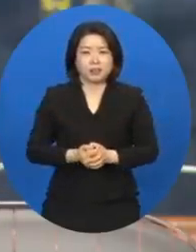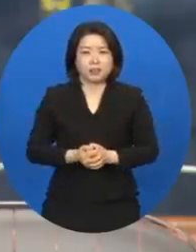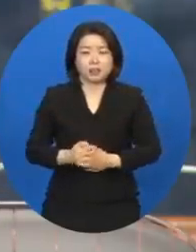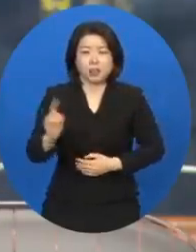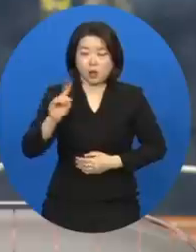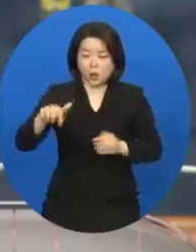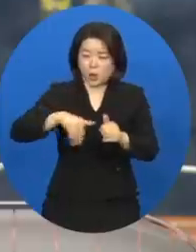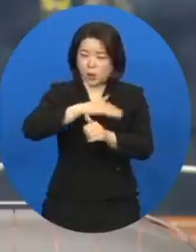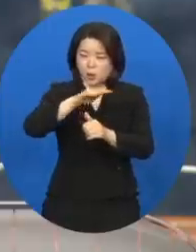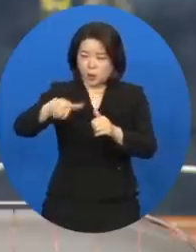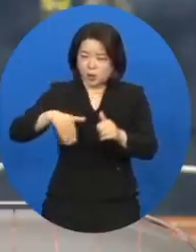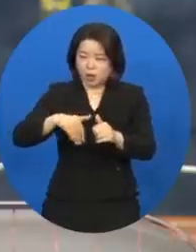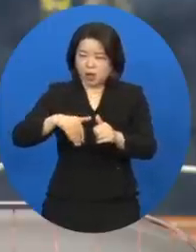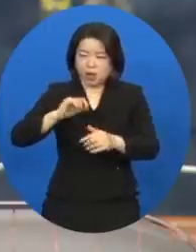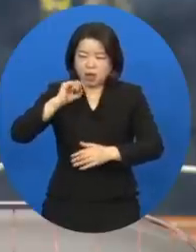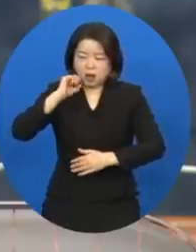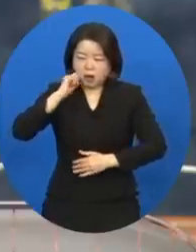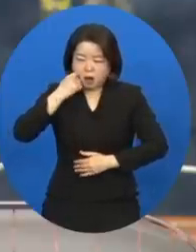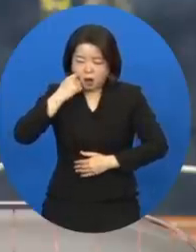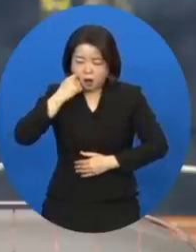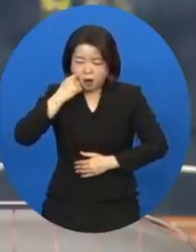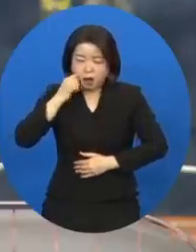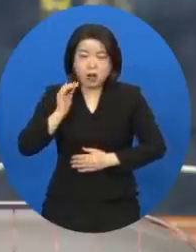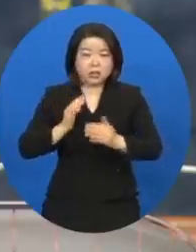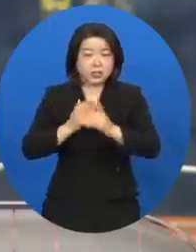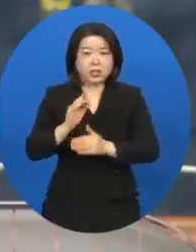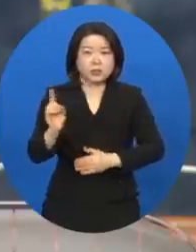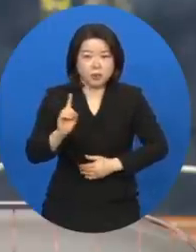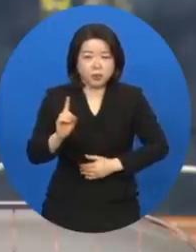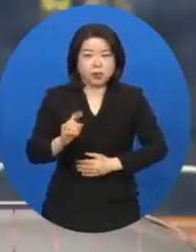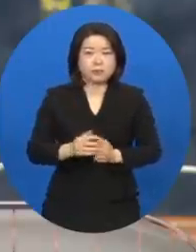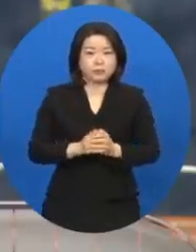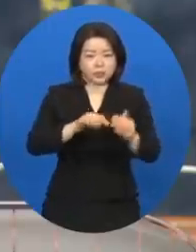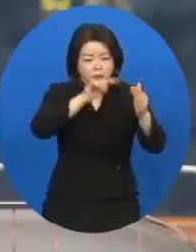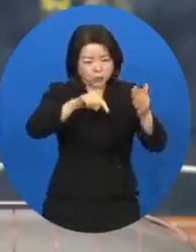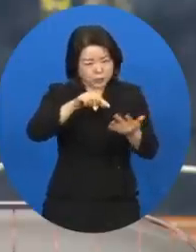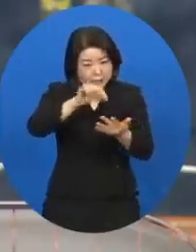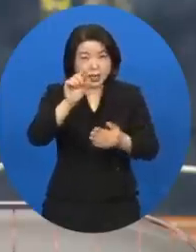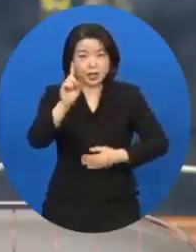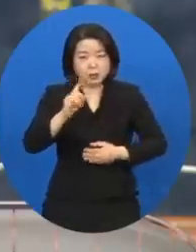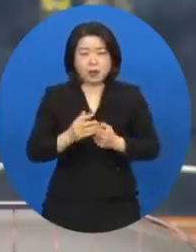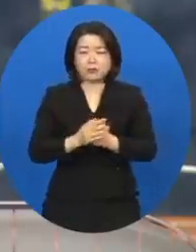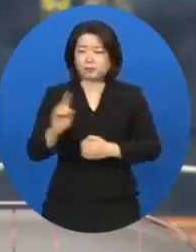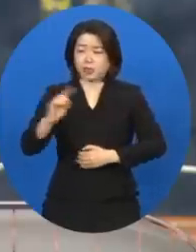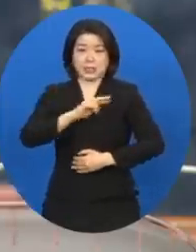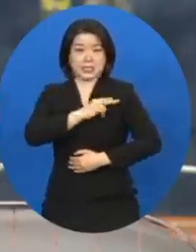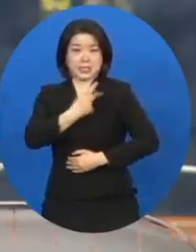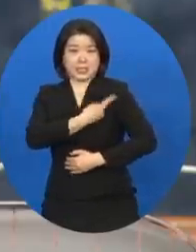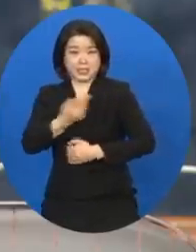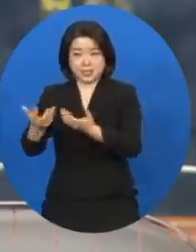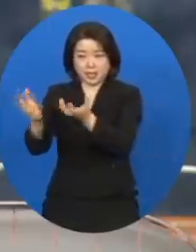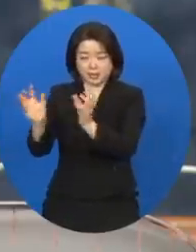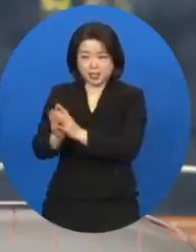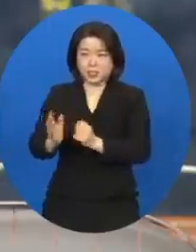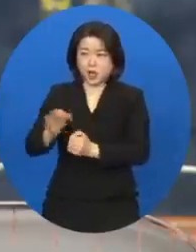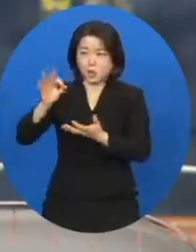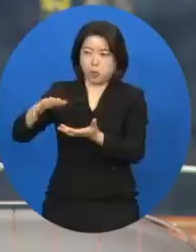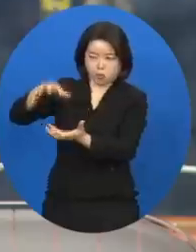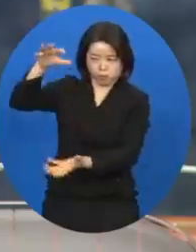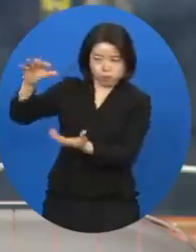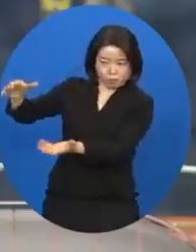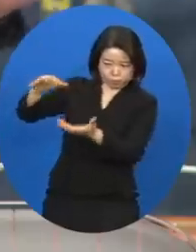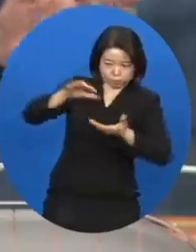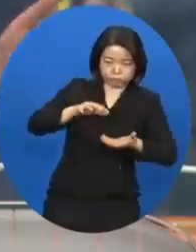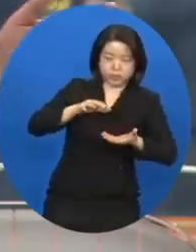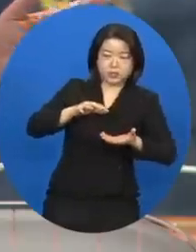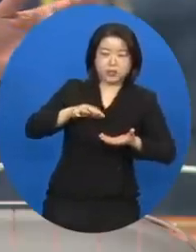좀 어려웠느냐 그저 하나만 이야기하라 그러면 어느 이단 단체에서 돈 많이 줄 테니